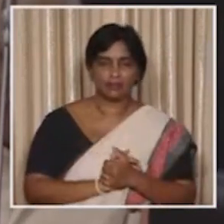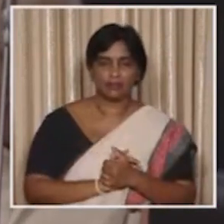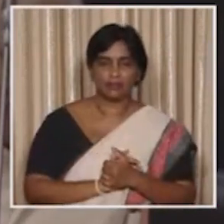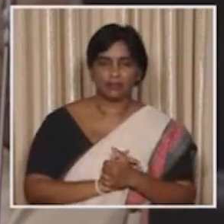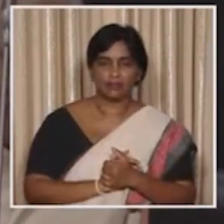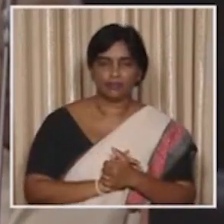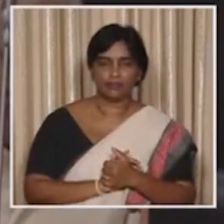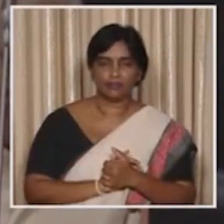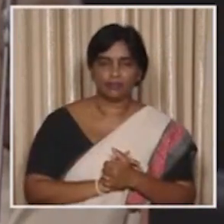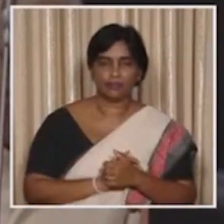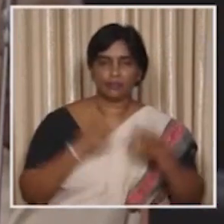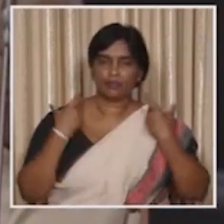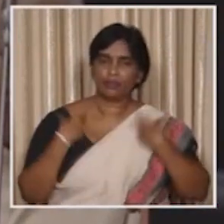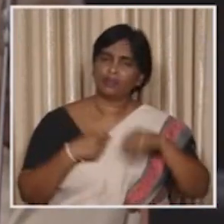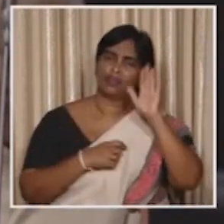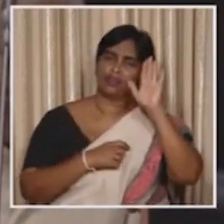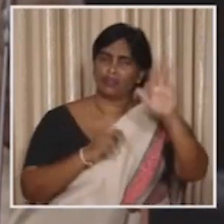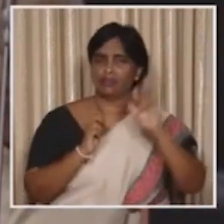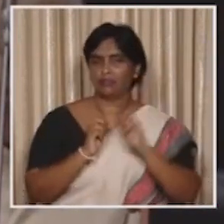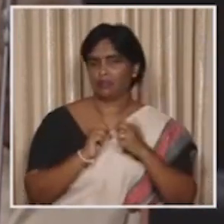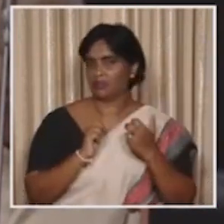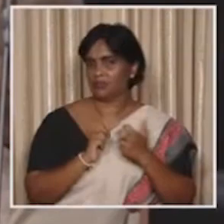කොයිද රාජපක්ෂ එයාගේ බලාගන්නේ?